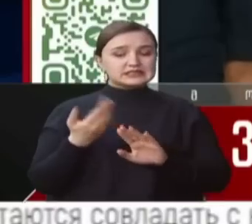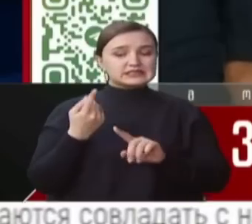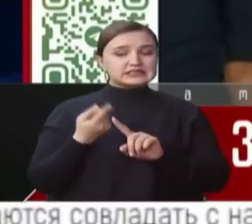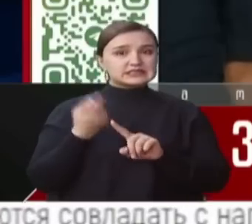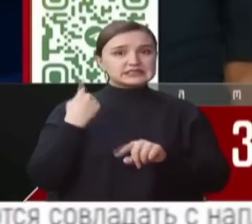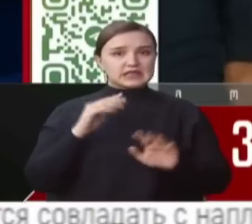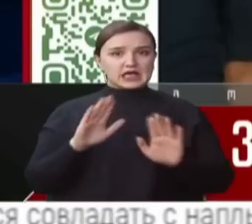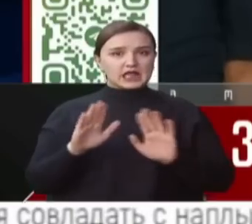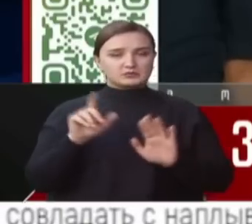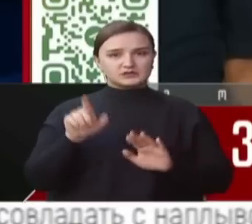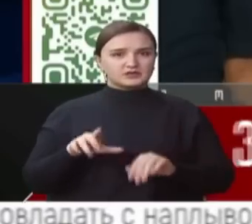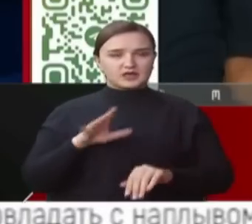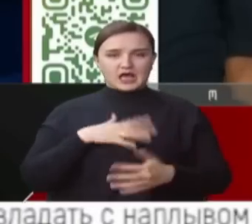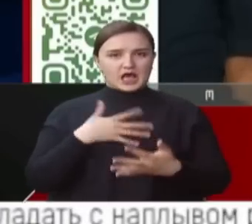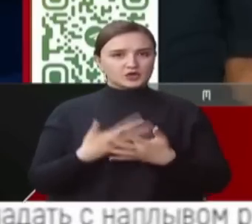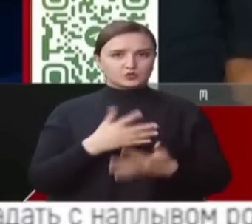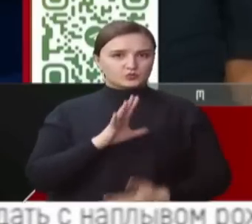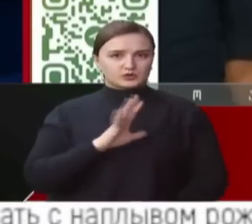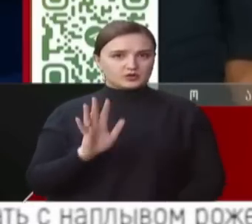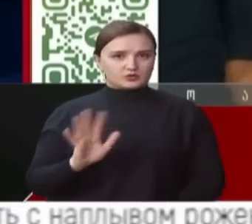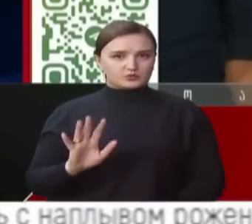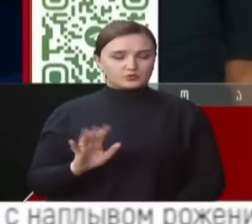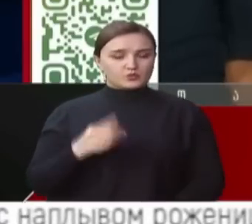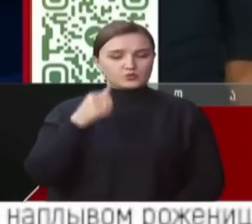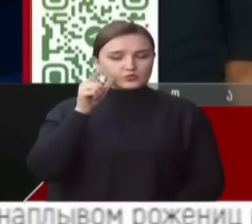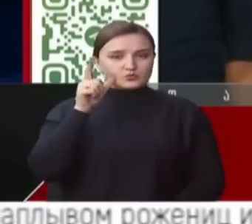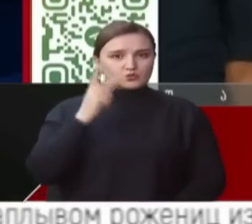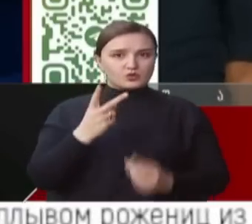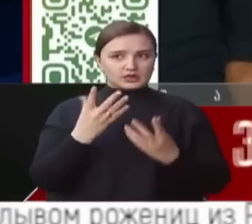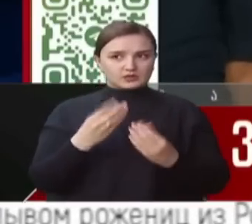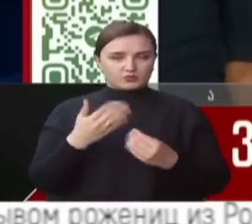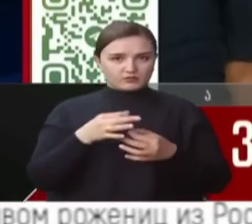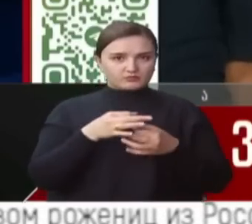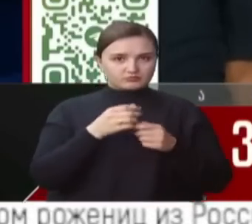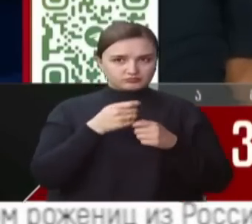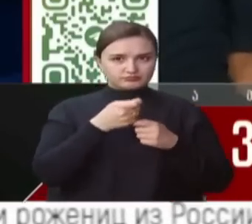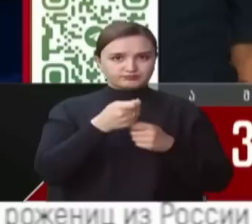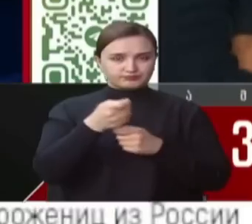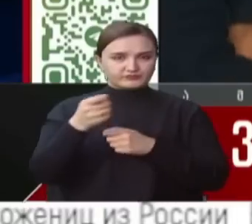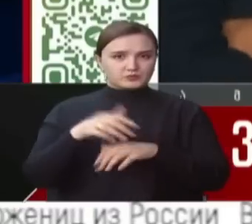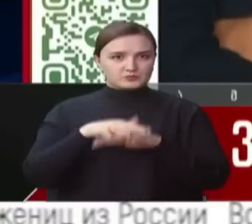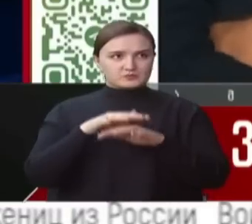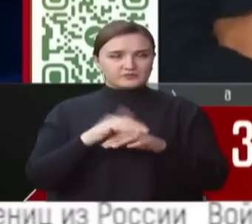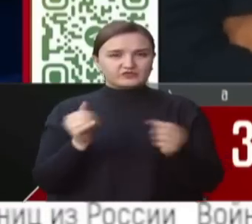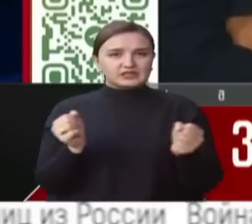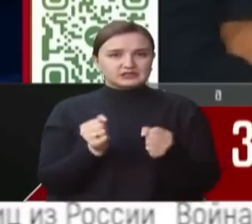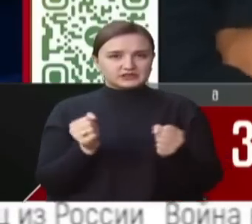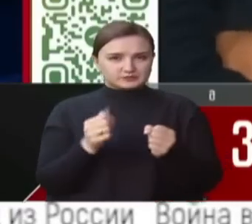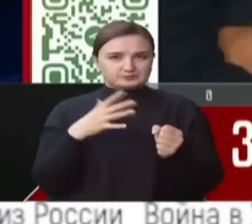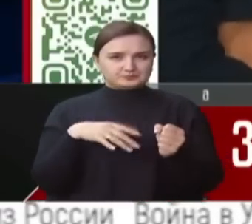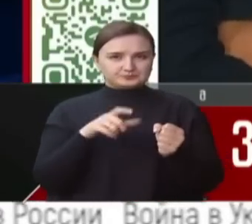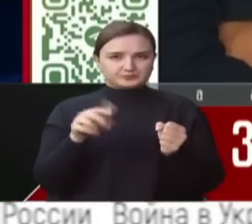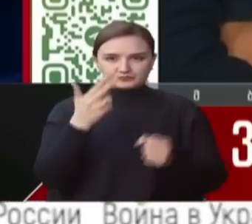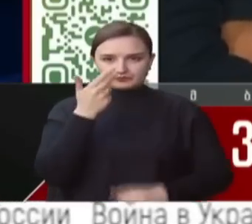იყო. Გუშინ წინ ორი დღის წინ დღესაც სხვადასხვა რაიონებში და ქალაქებში ტარდება მიტინგები. Ახლა ზამთარია, სიცივე და ქართველები არ